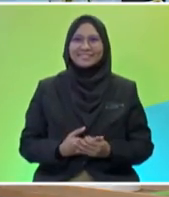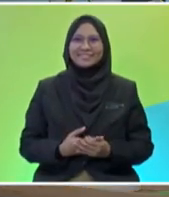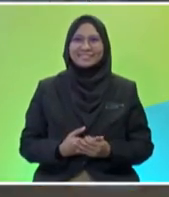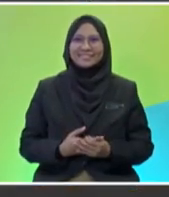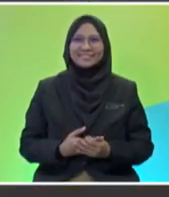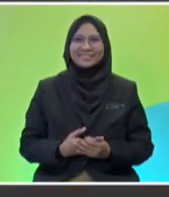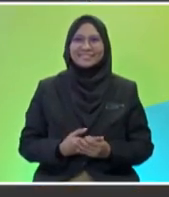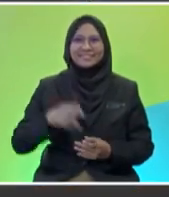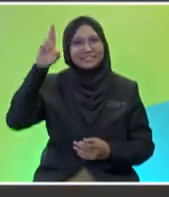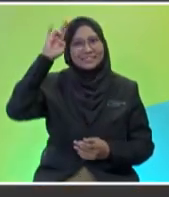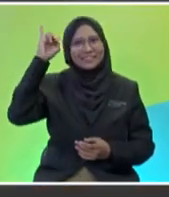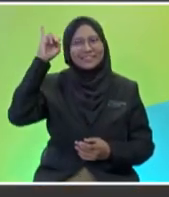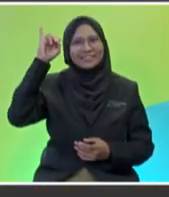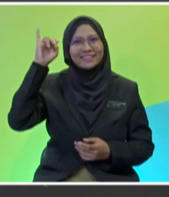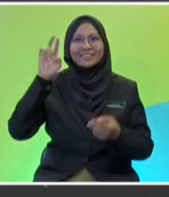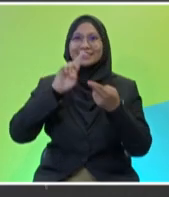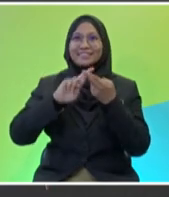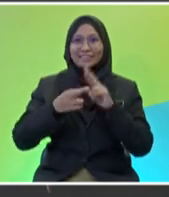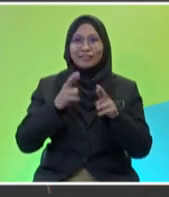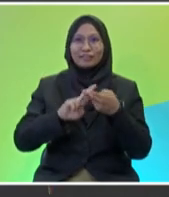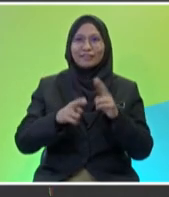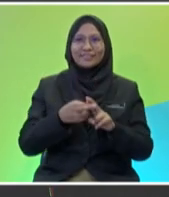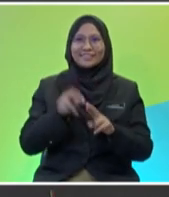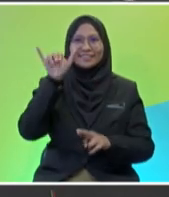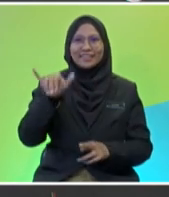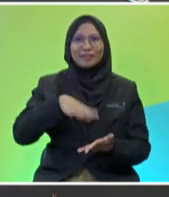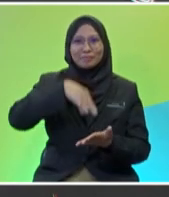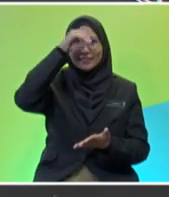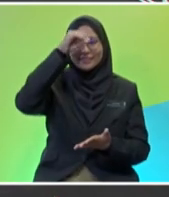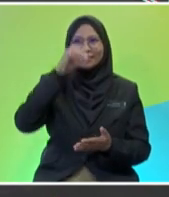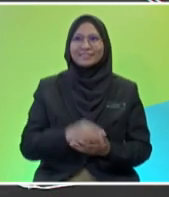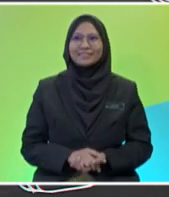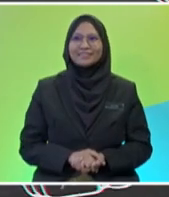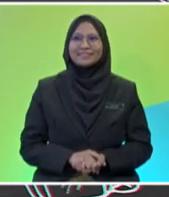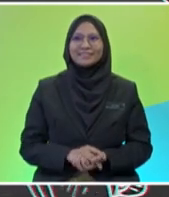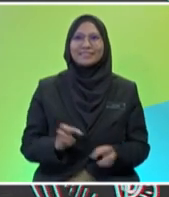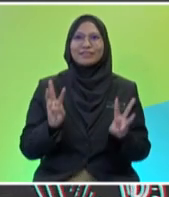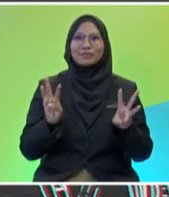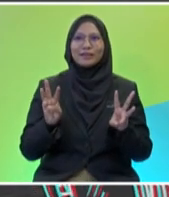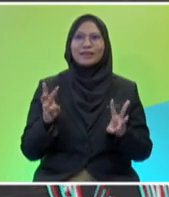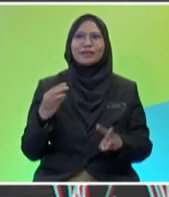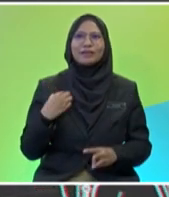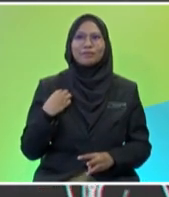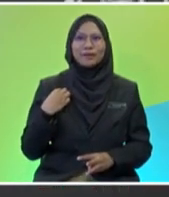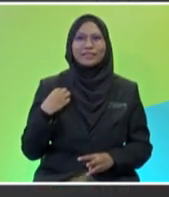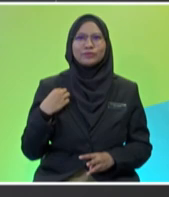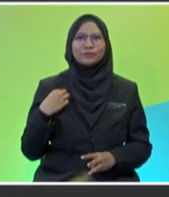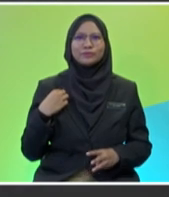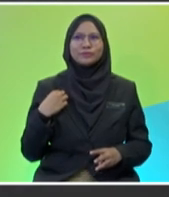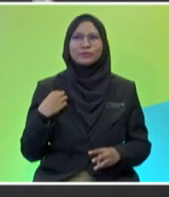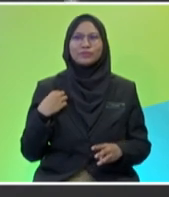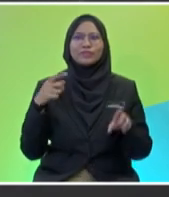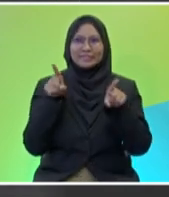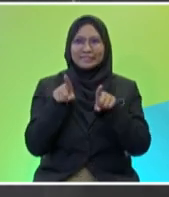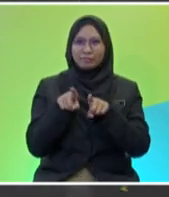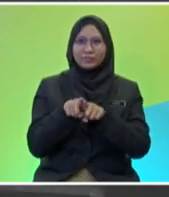Hai rekan-rekan yeah Mereka pun memakai pakaiannya seragam semua maka yang